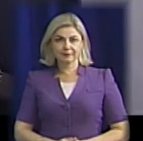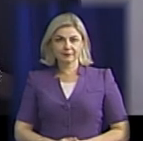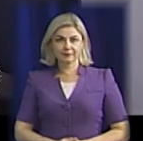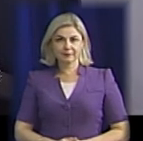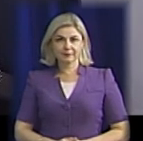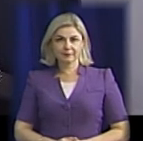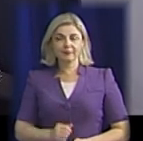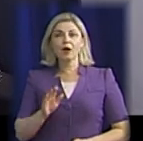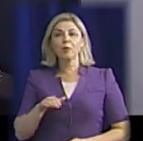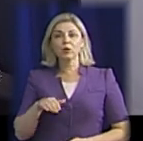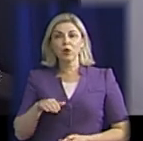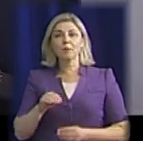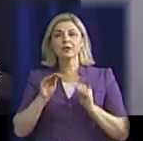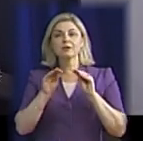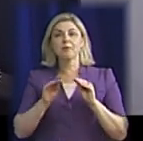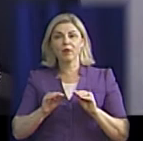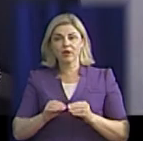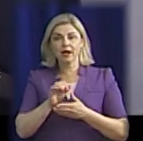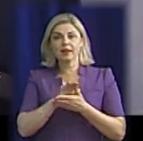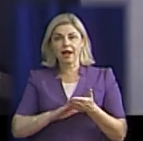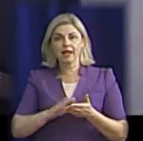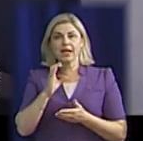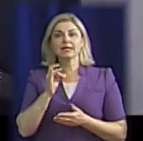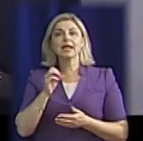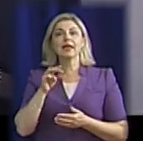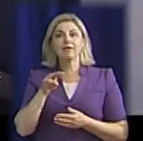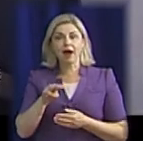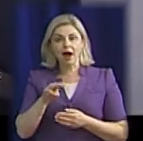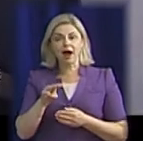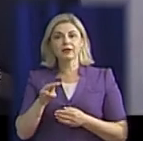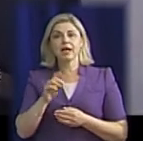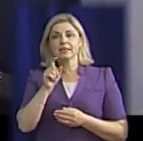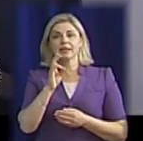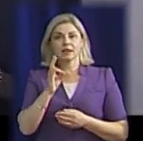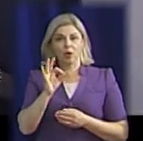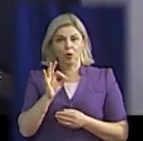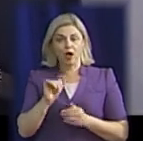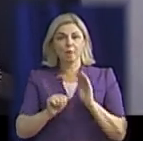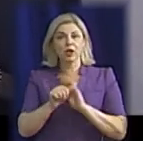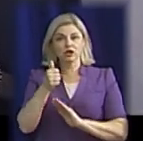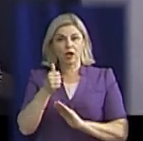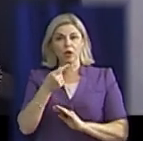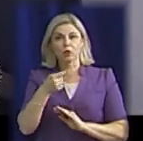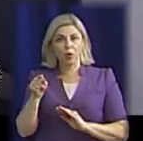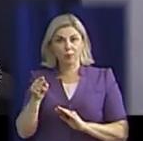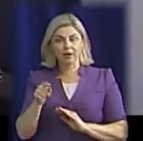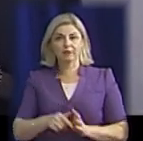Потім заповнюю дані сертифікату ЗНО. Спочатку номер,